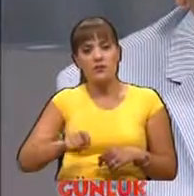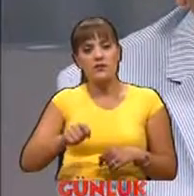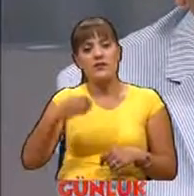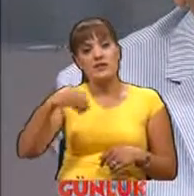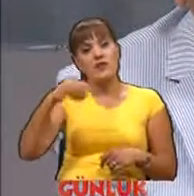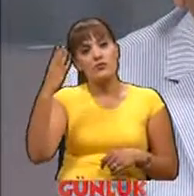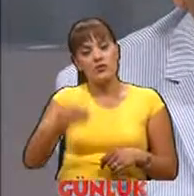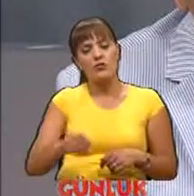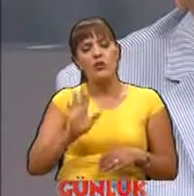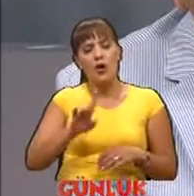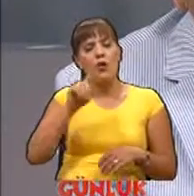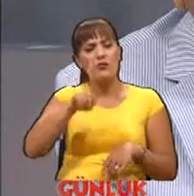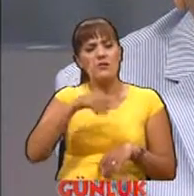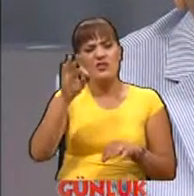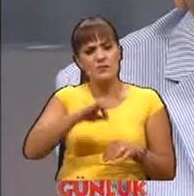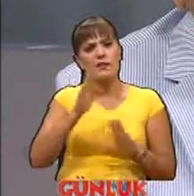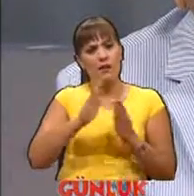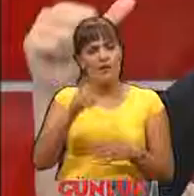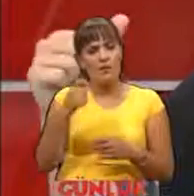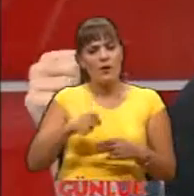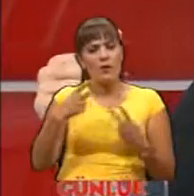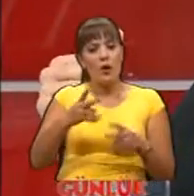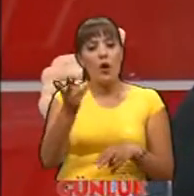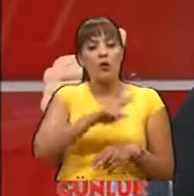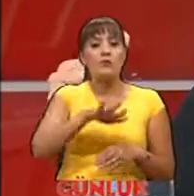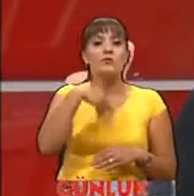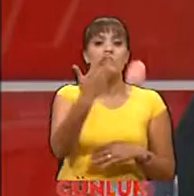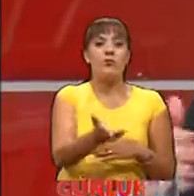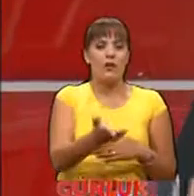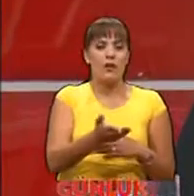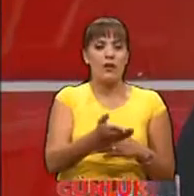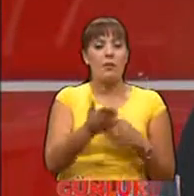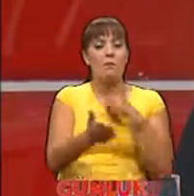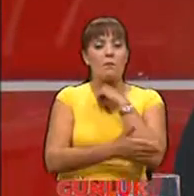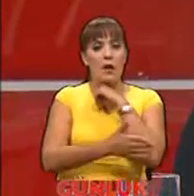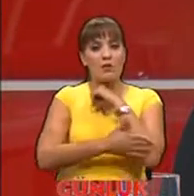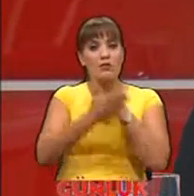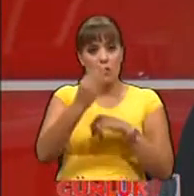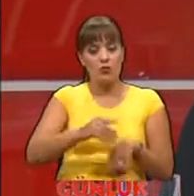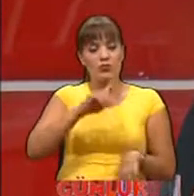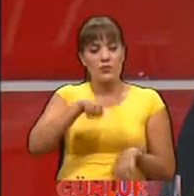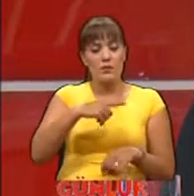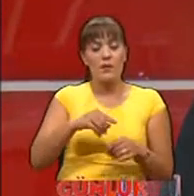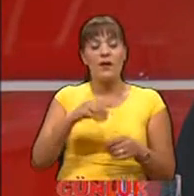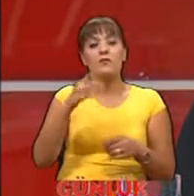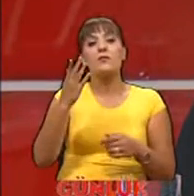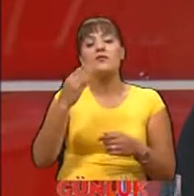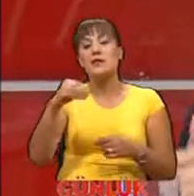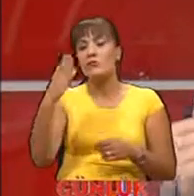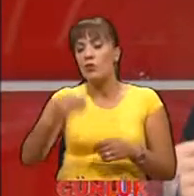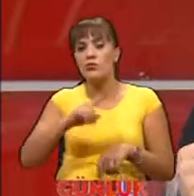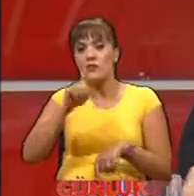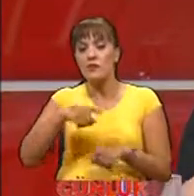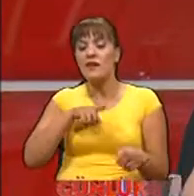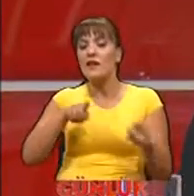isen satış olsun. O zaman şimdi devam edebilir miyiz? Yani evet, ölümden sonra bağış olduğu zaman mı, satış olduğu zaman